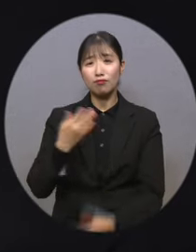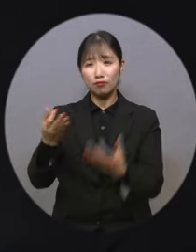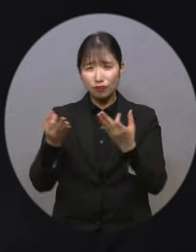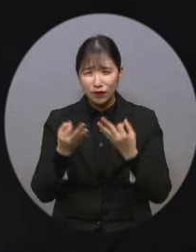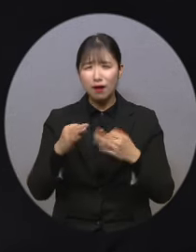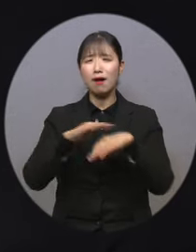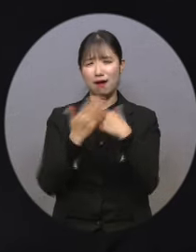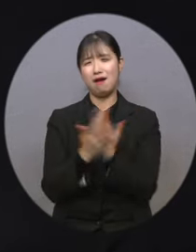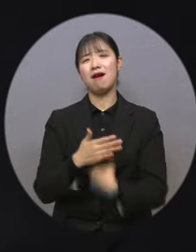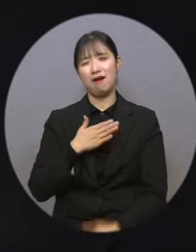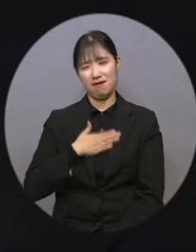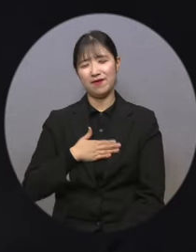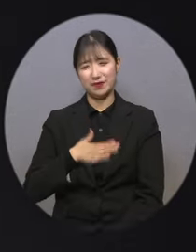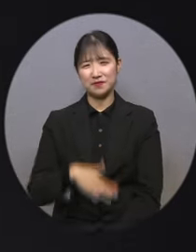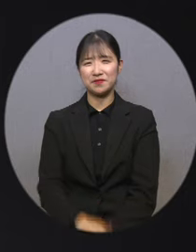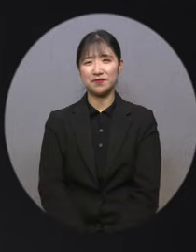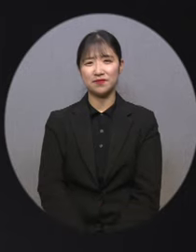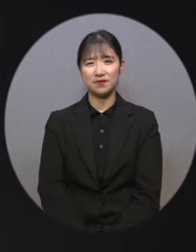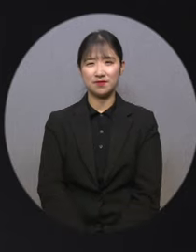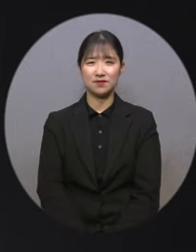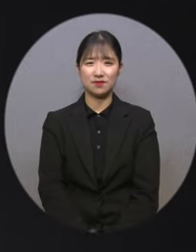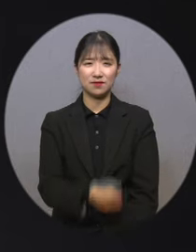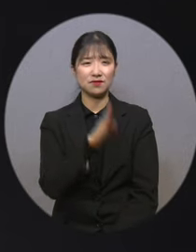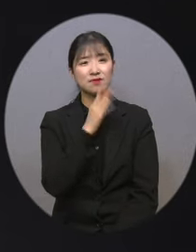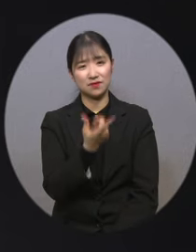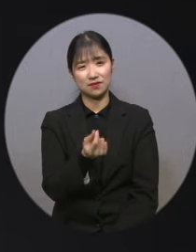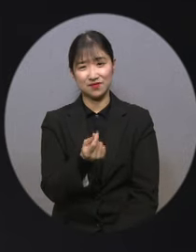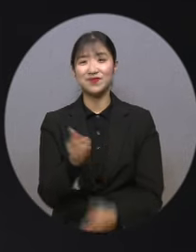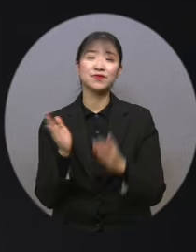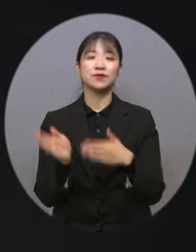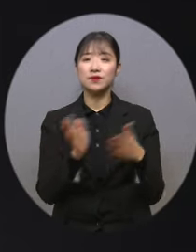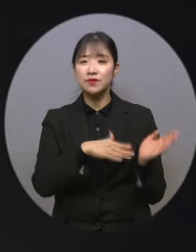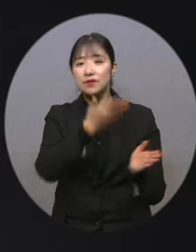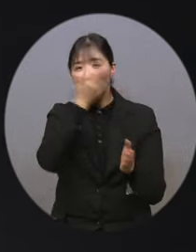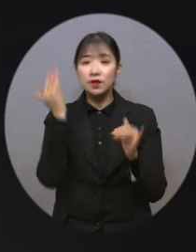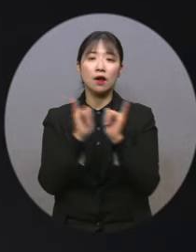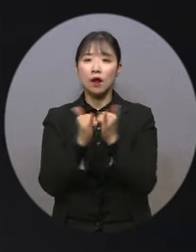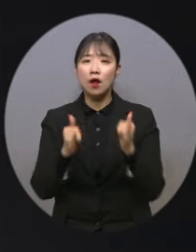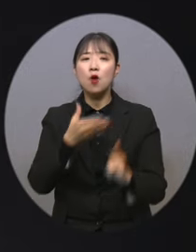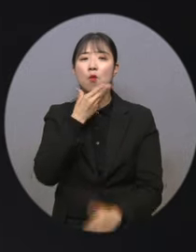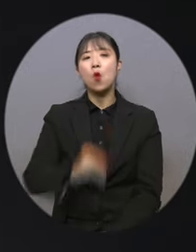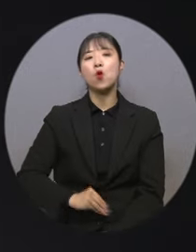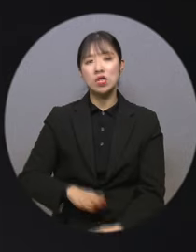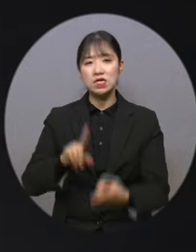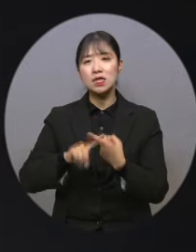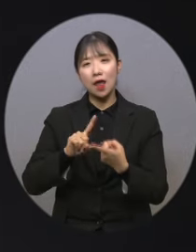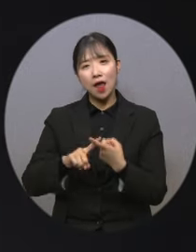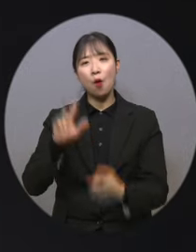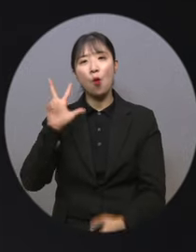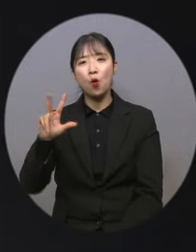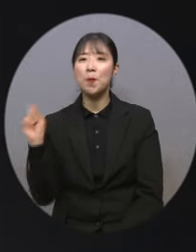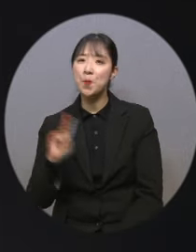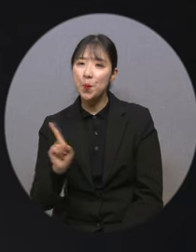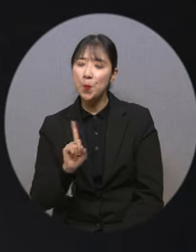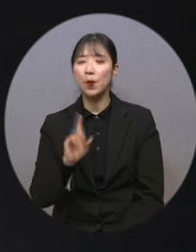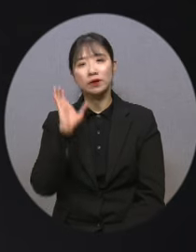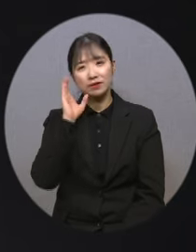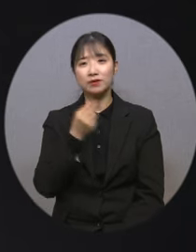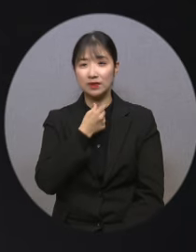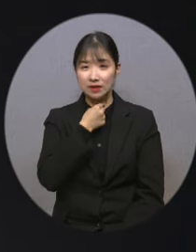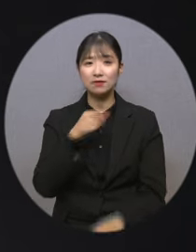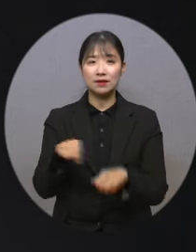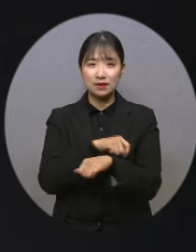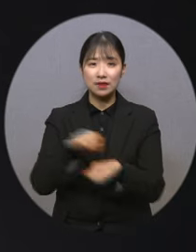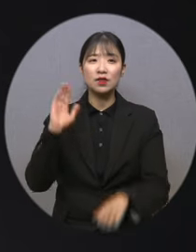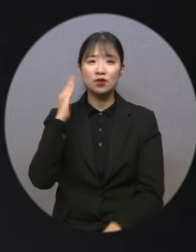어 네 맞습니다 자 이번에는 요 청년들을 위한 복지에 대한 공약을 좀 들어보고 싶은데요 특히 최근